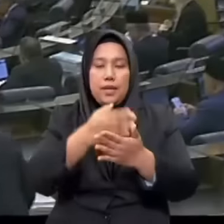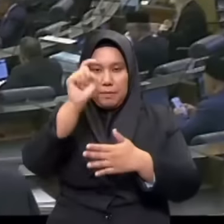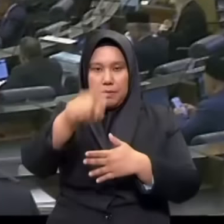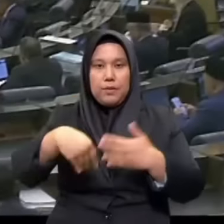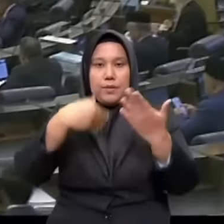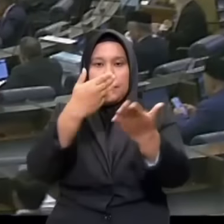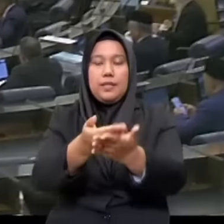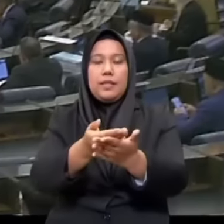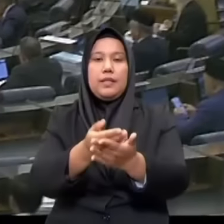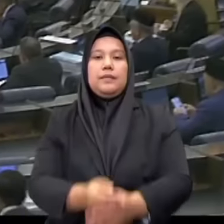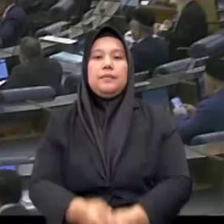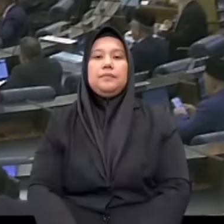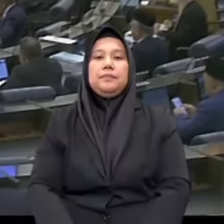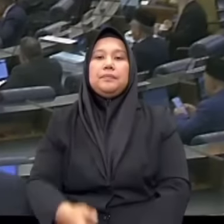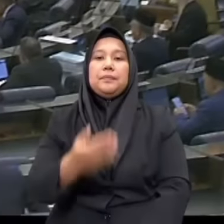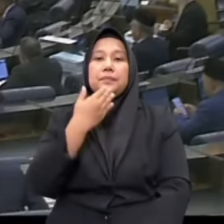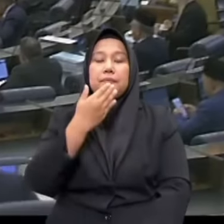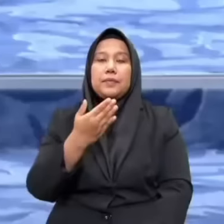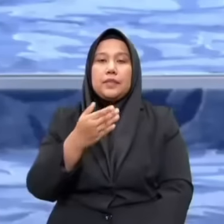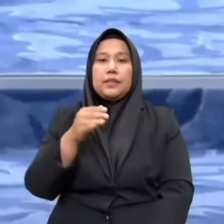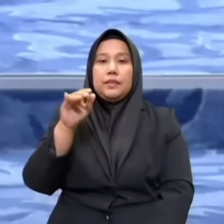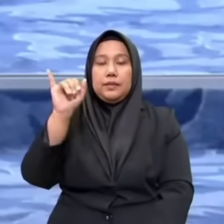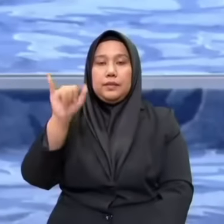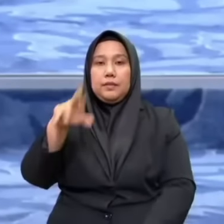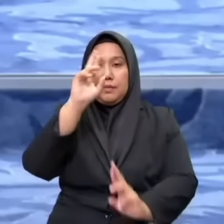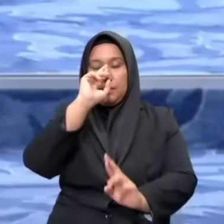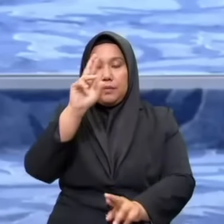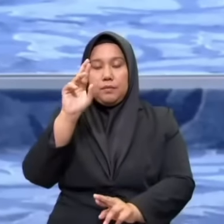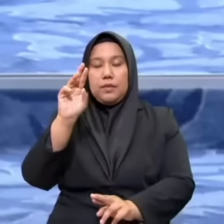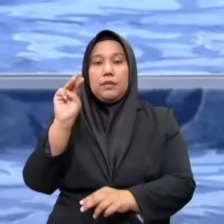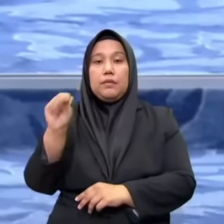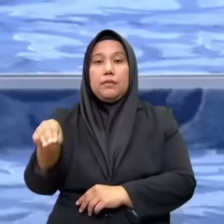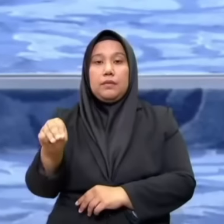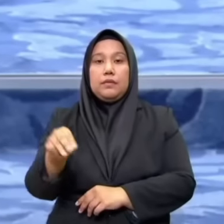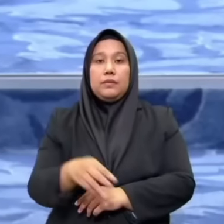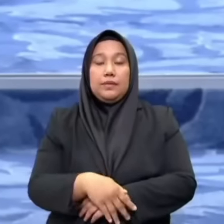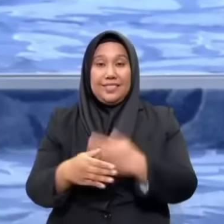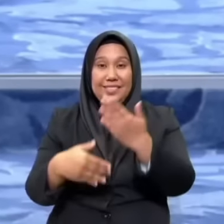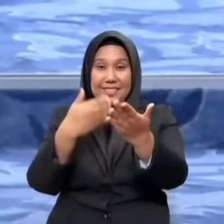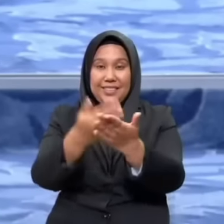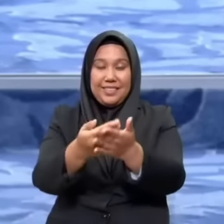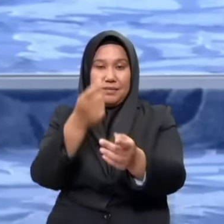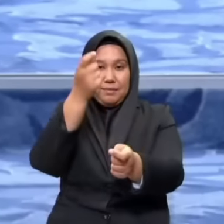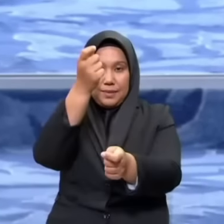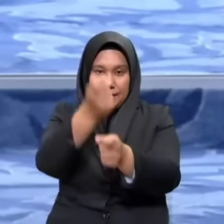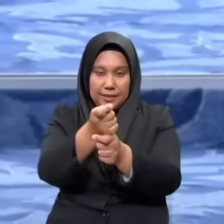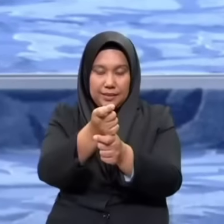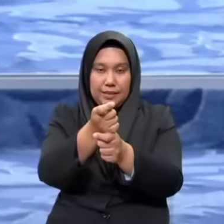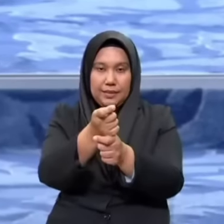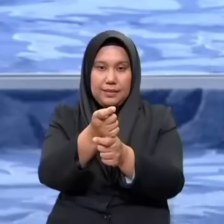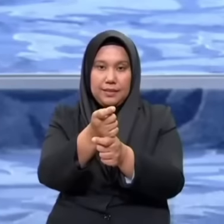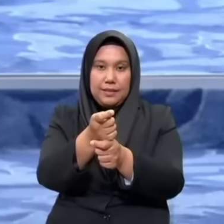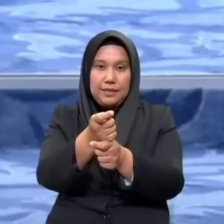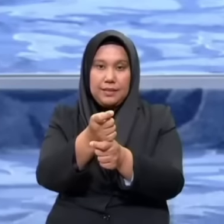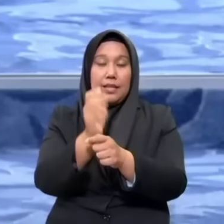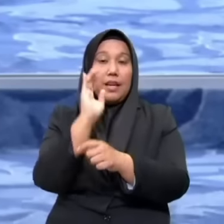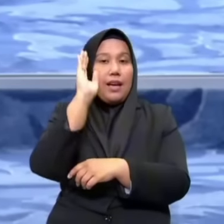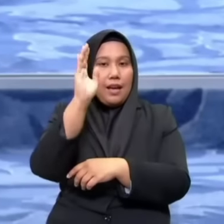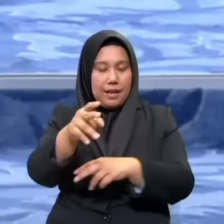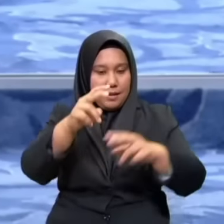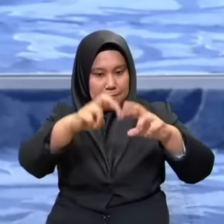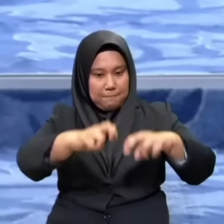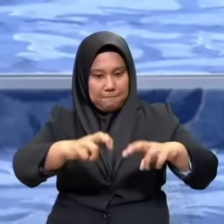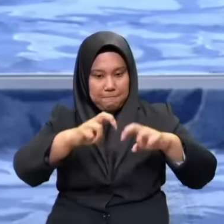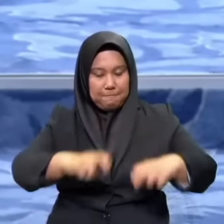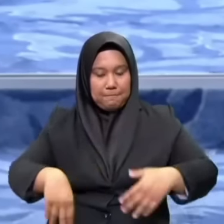kasih Yang Berhormat Mua. Tentang cadangan menetapkan dari segi peraturan undang itu akan kita kaji di satu cadangan